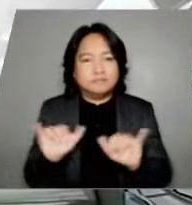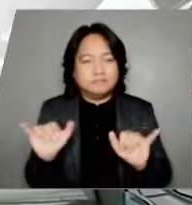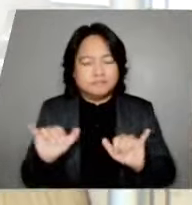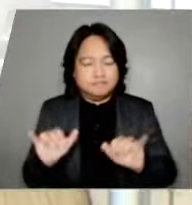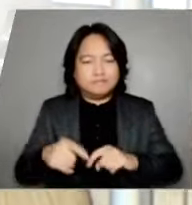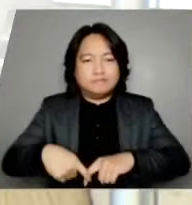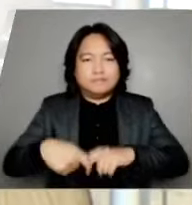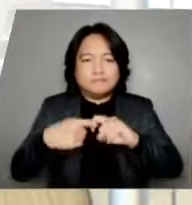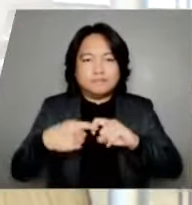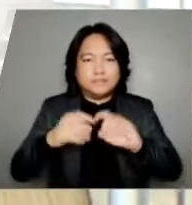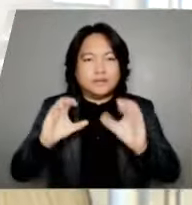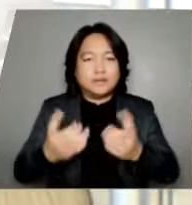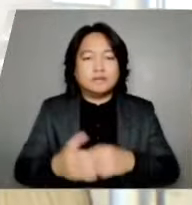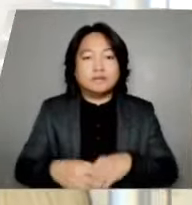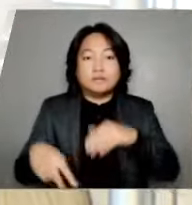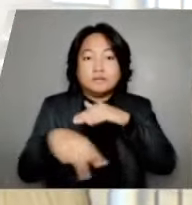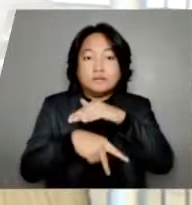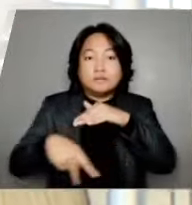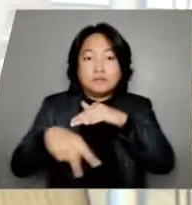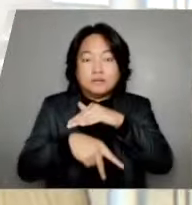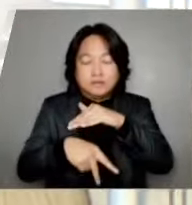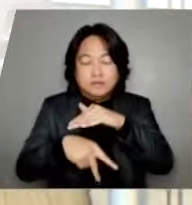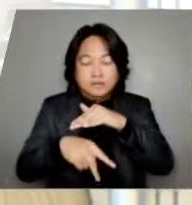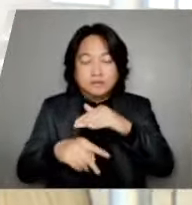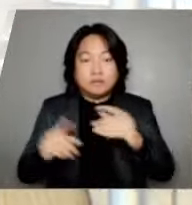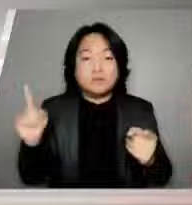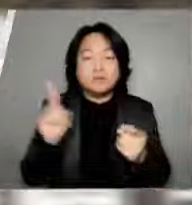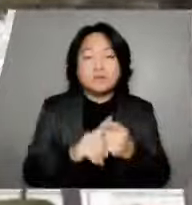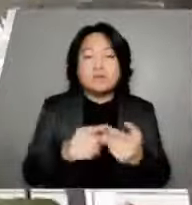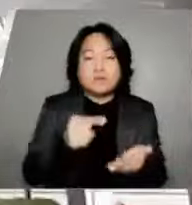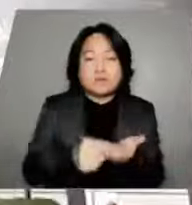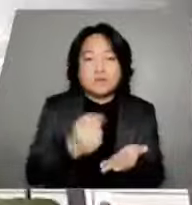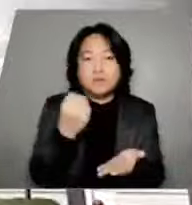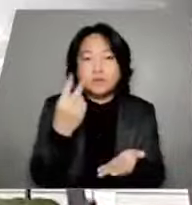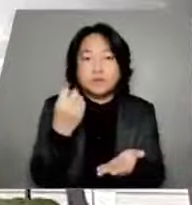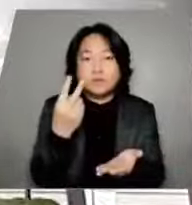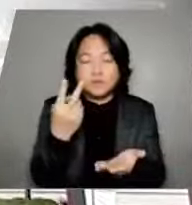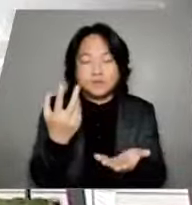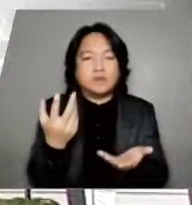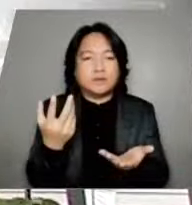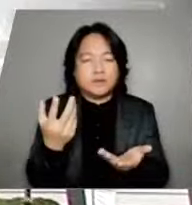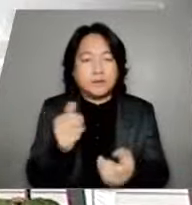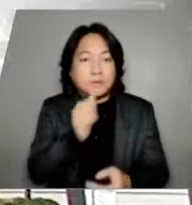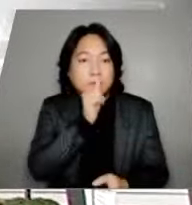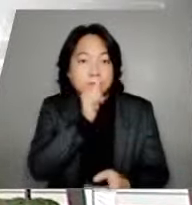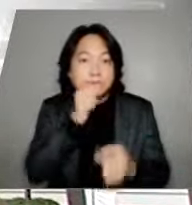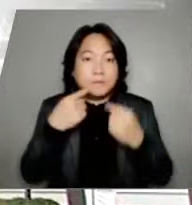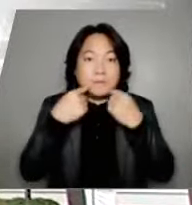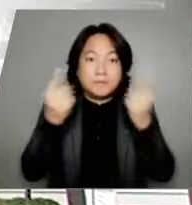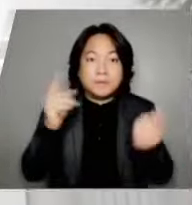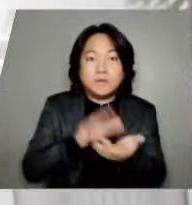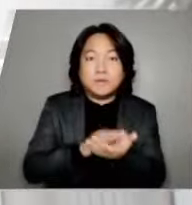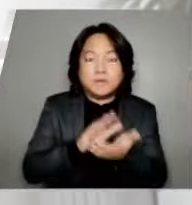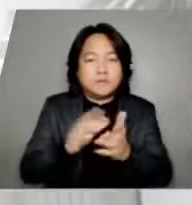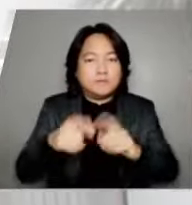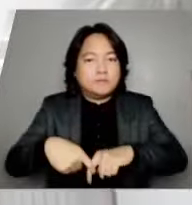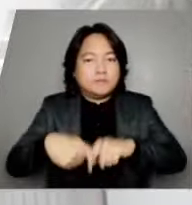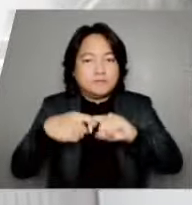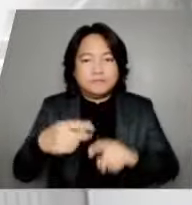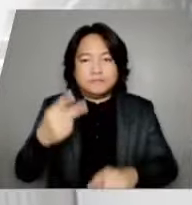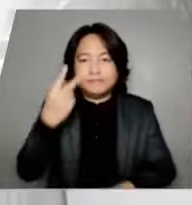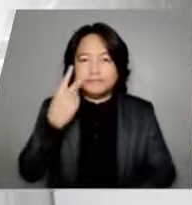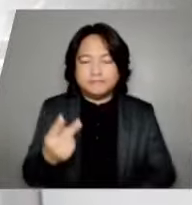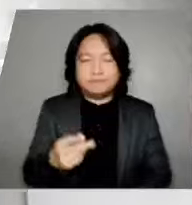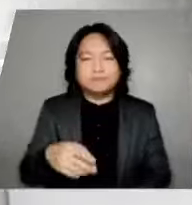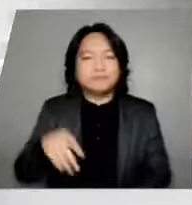grade 12 ang face-to-face suspension sa public schools sa Muntinlupa. Asynchronous o blended learning din muna sa public at private schools sa